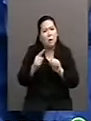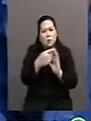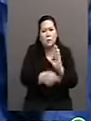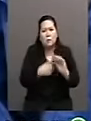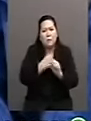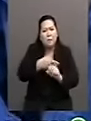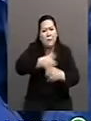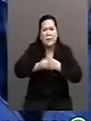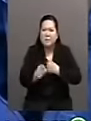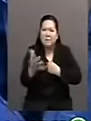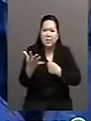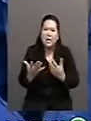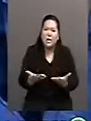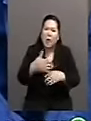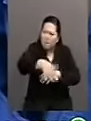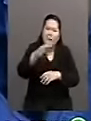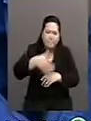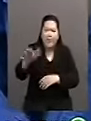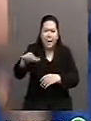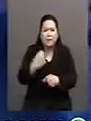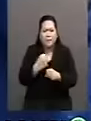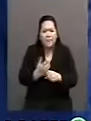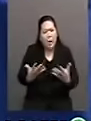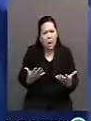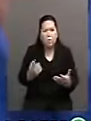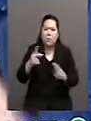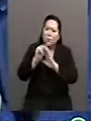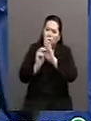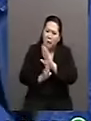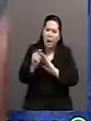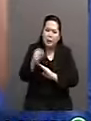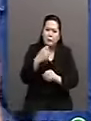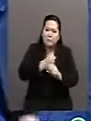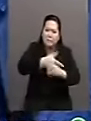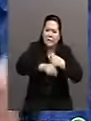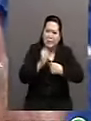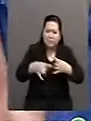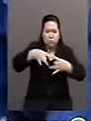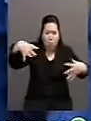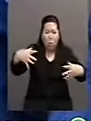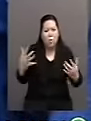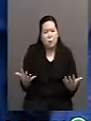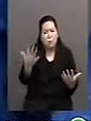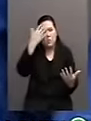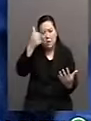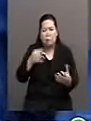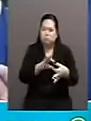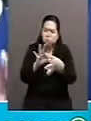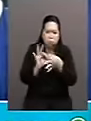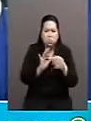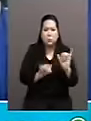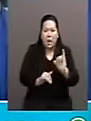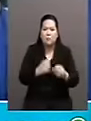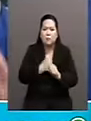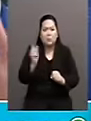ยังเป็นการที่ยังไล่พี่น้องอยู่เลยแล้วมันจะไปยังไงนโยบายกับการปฏิบัติมันยังแย้งกันอยู่ยังไม่สอดคล้อง